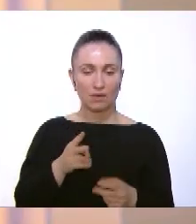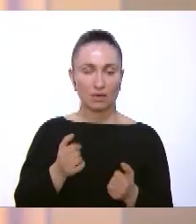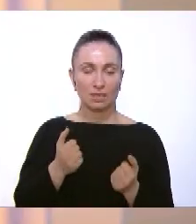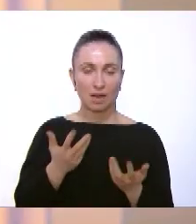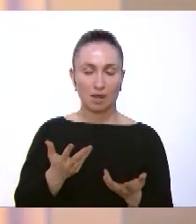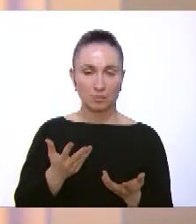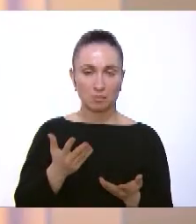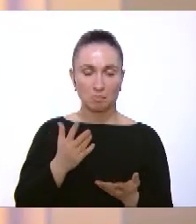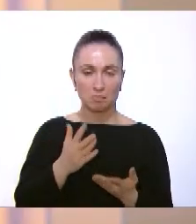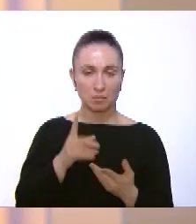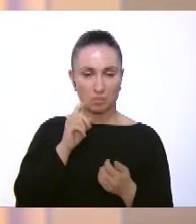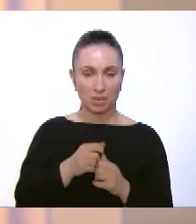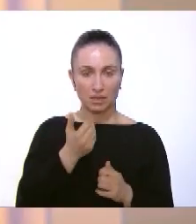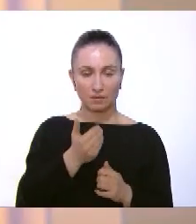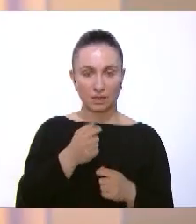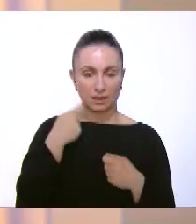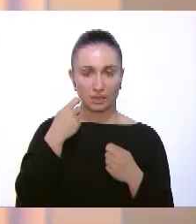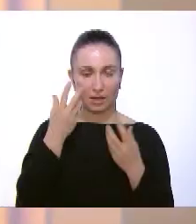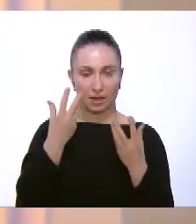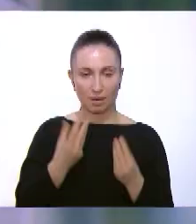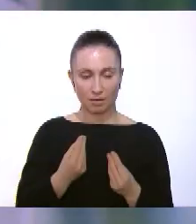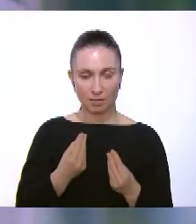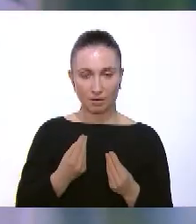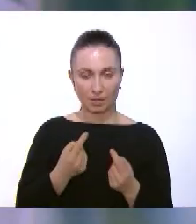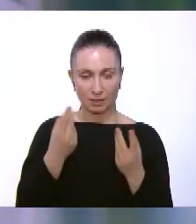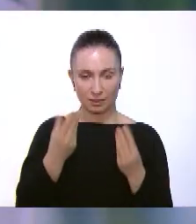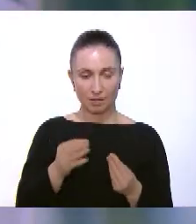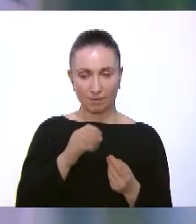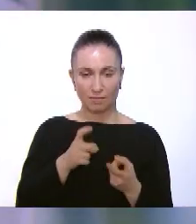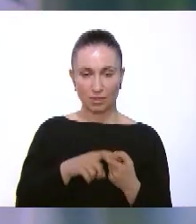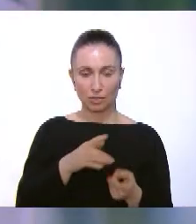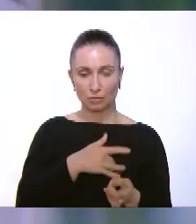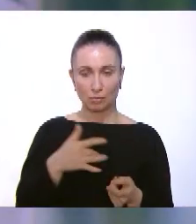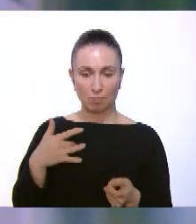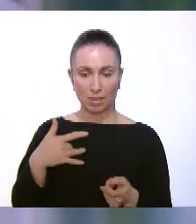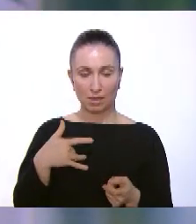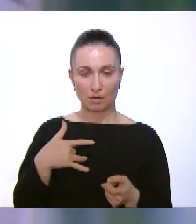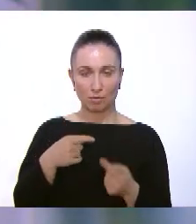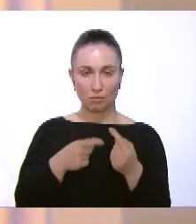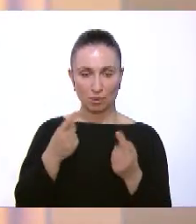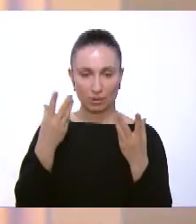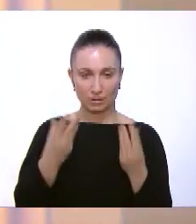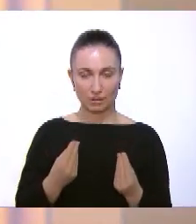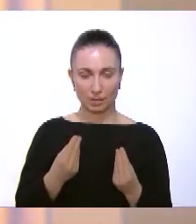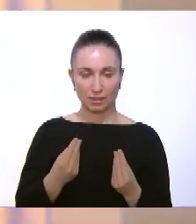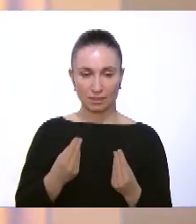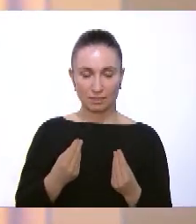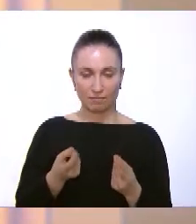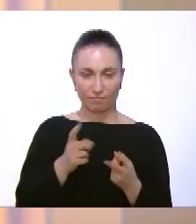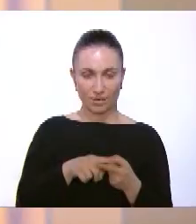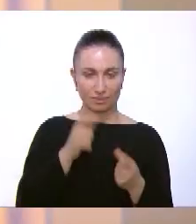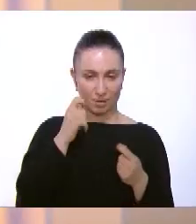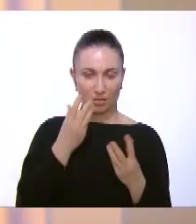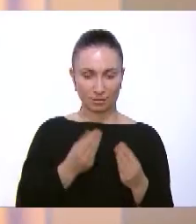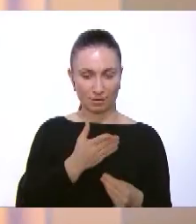რამდენად სიმბოლურია, მაგრამ თქვენი დაბადების დღეც დღევანდელ დღეს არის ტუბერკულოზთან ბრძოლის დღეს და ამითი კიდევ